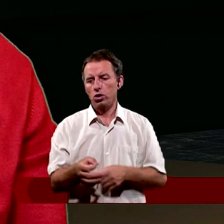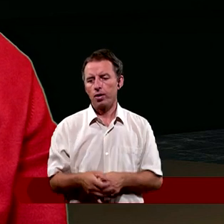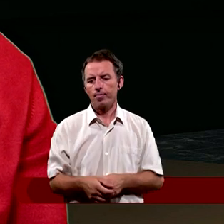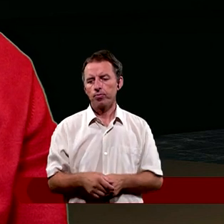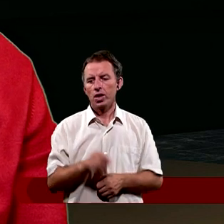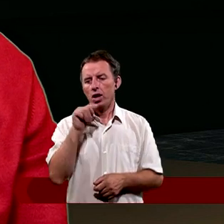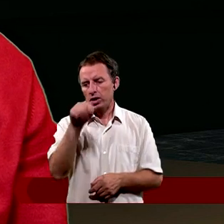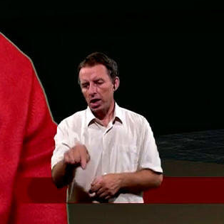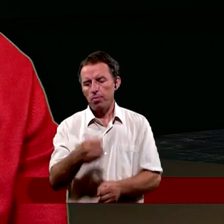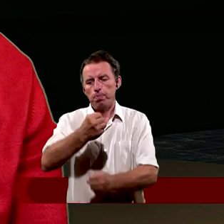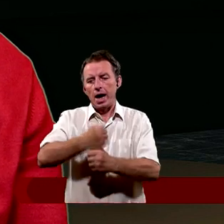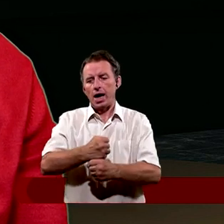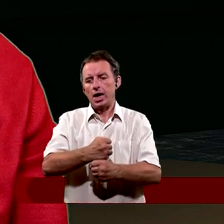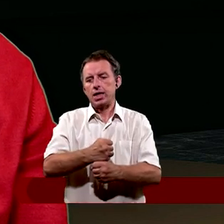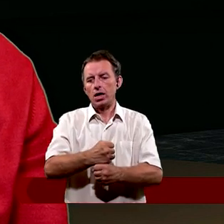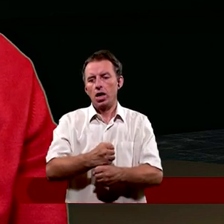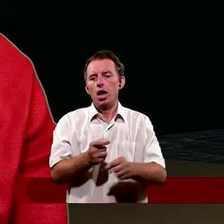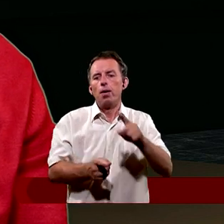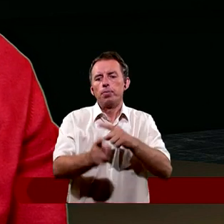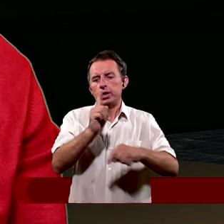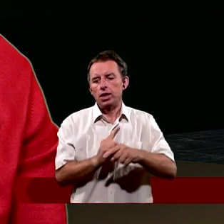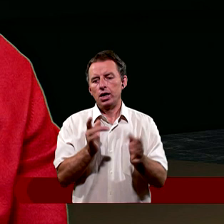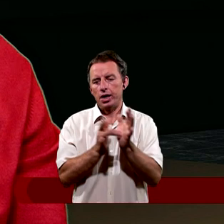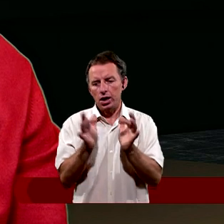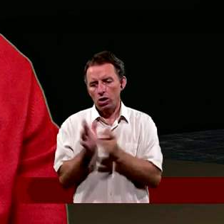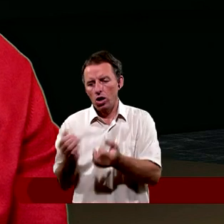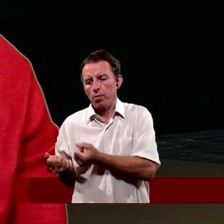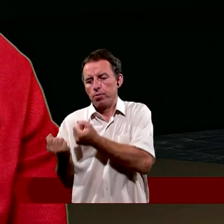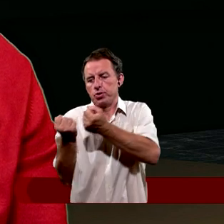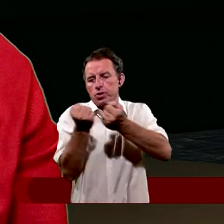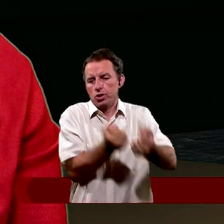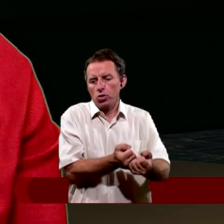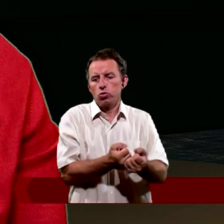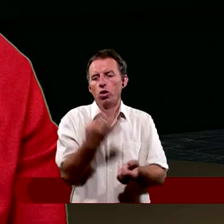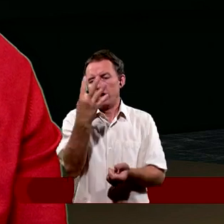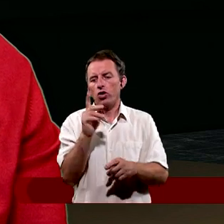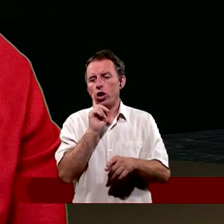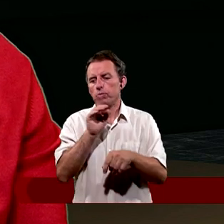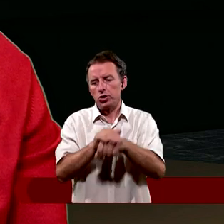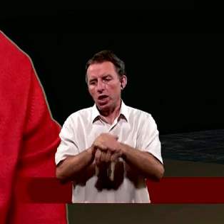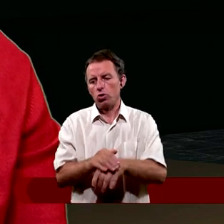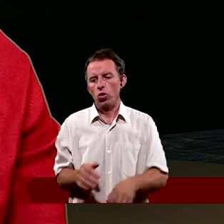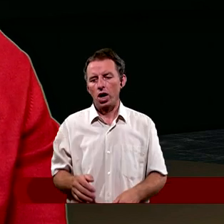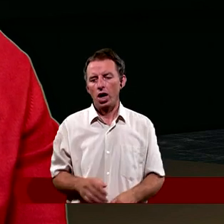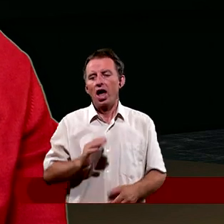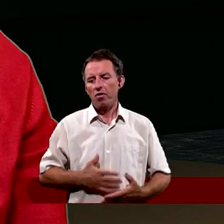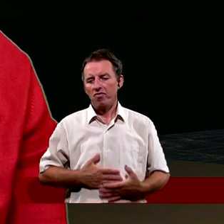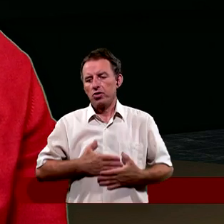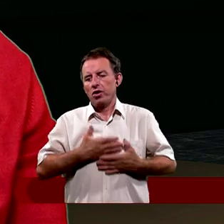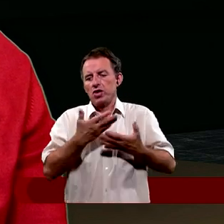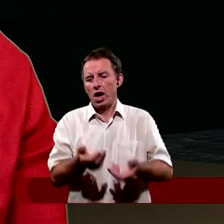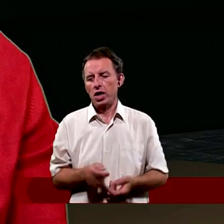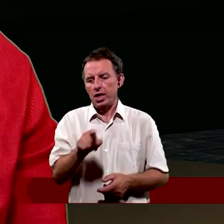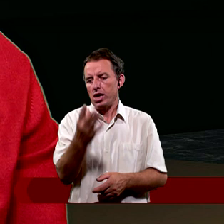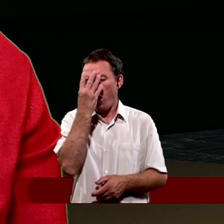kiedy paralityka przed Chrystusa przynosi 4 jego przyjaciół. I mi się wydaje,